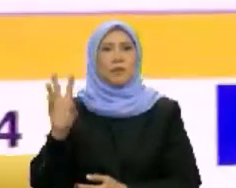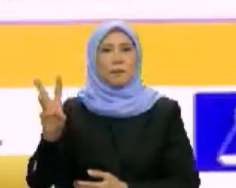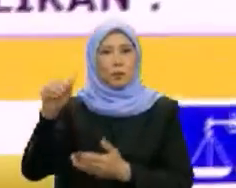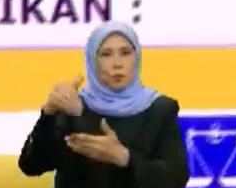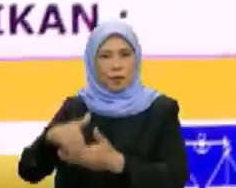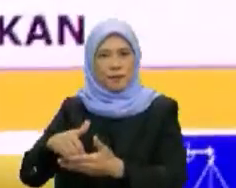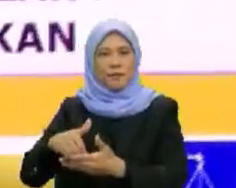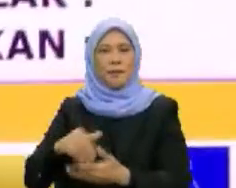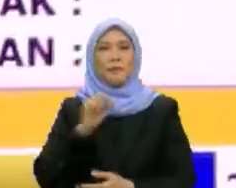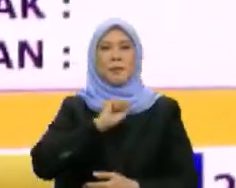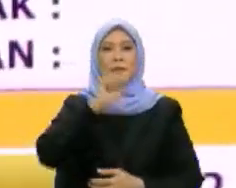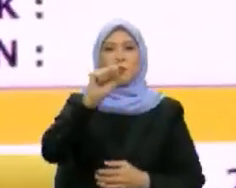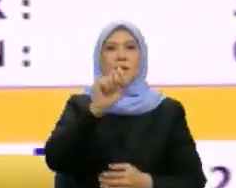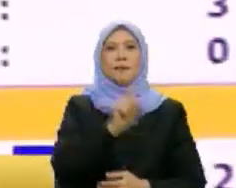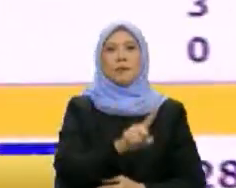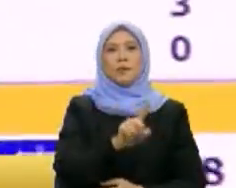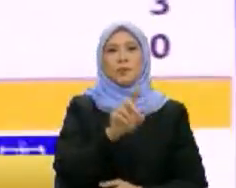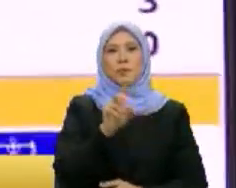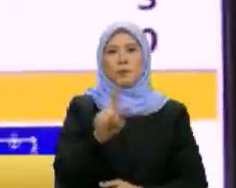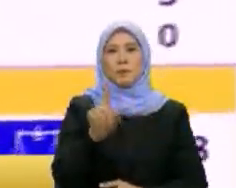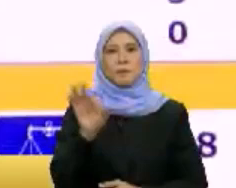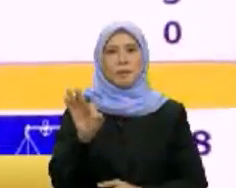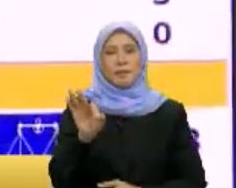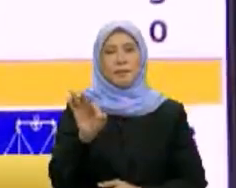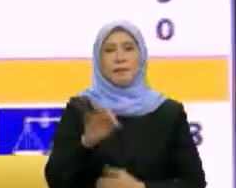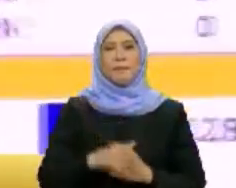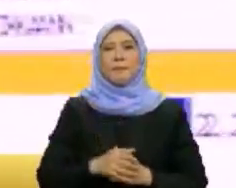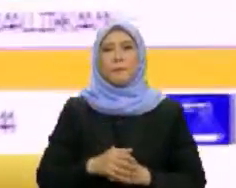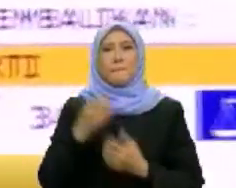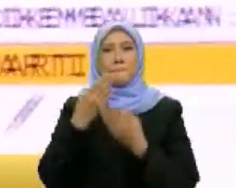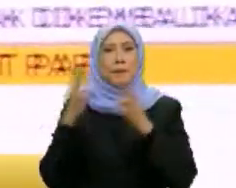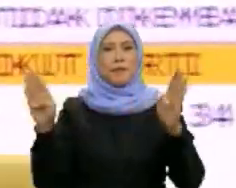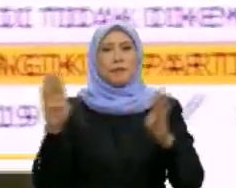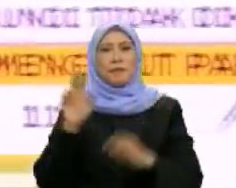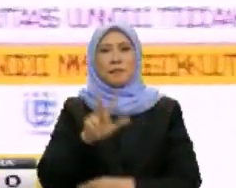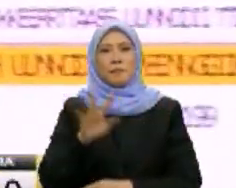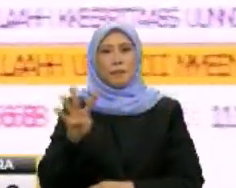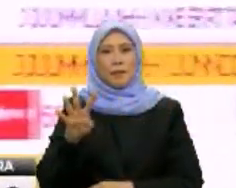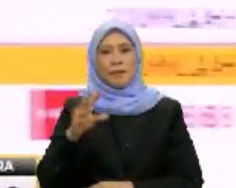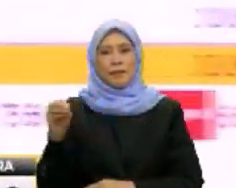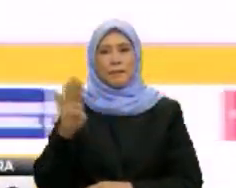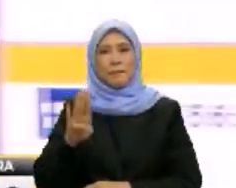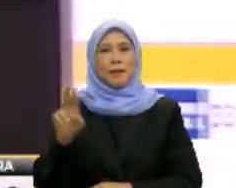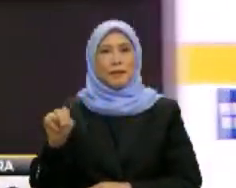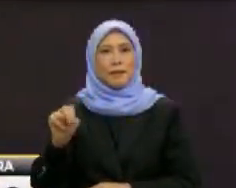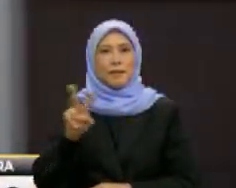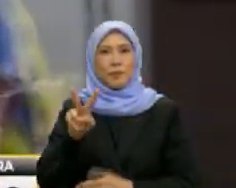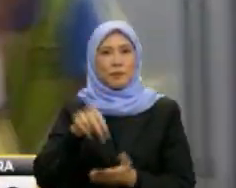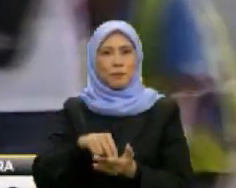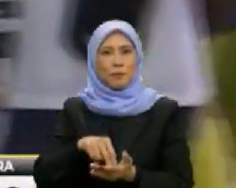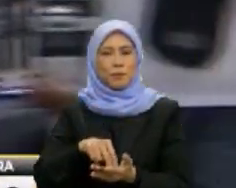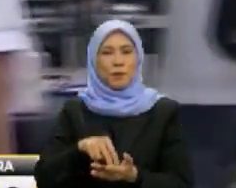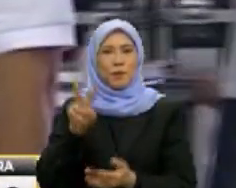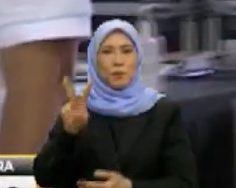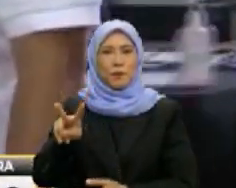3,756 undi, Pejuang 119, Bebas 34 dan Barisan Nasional